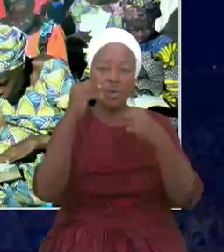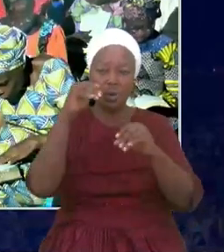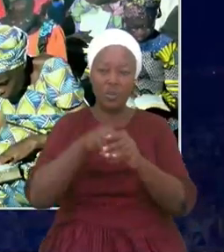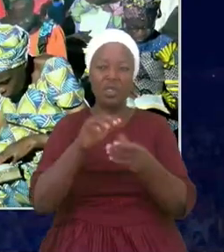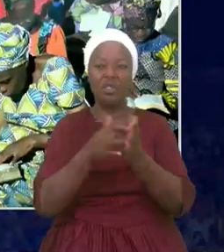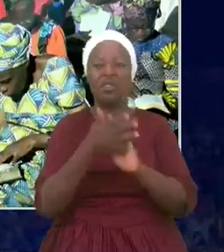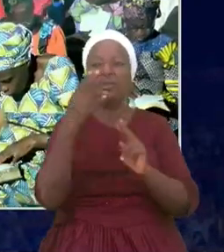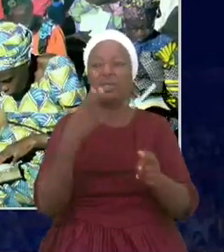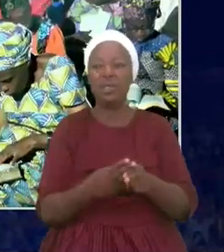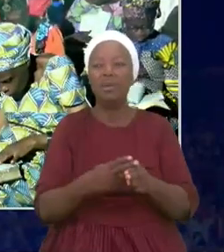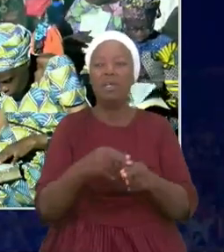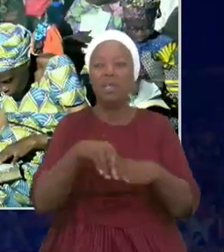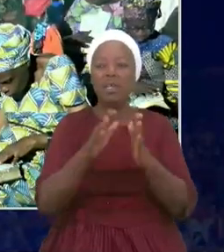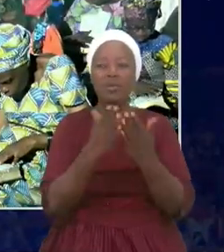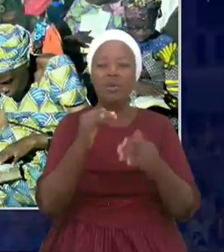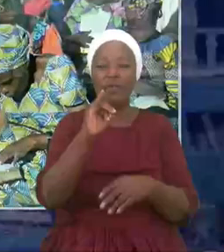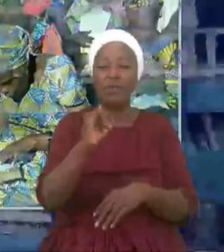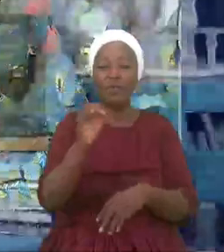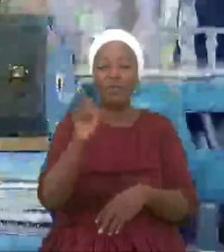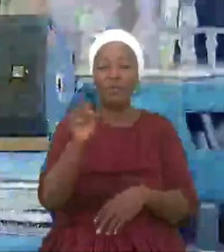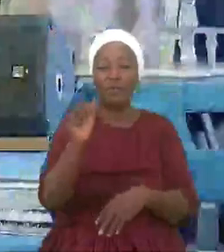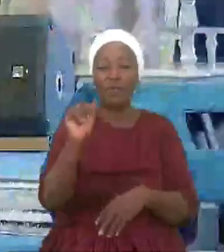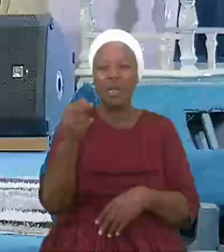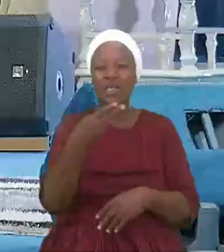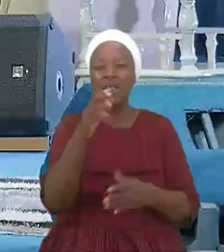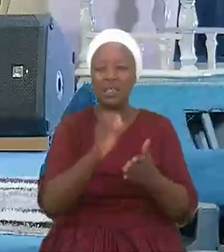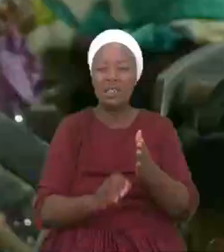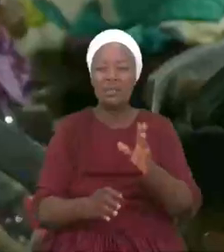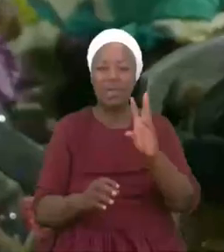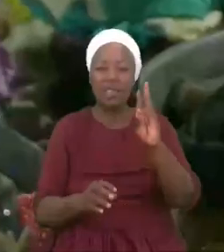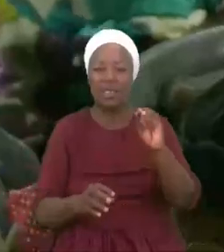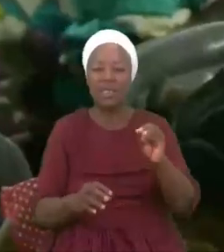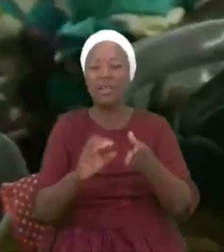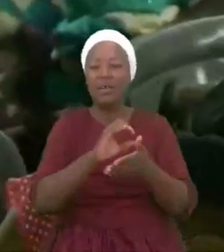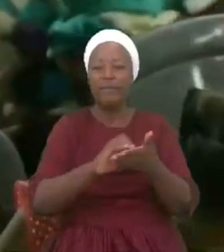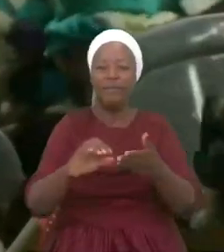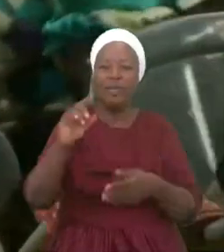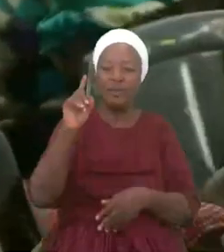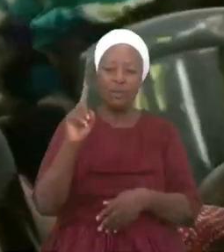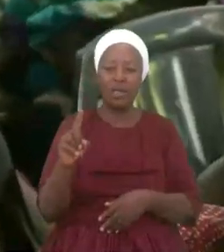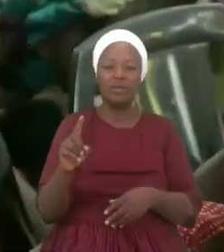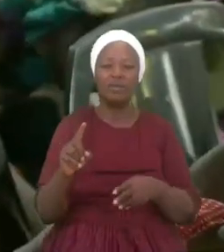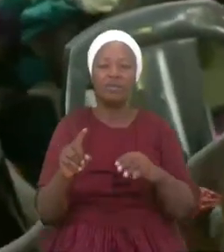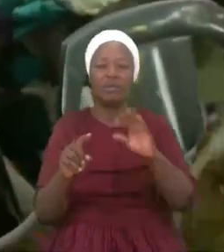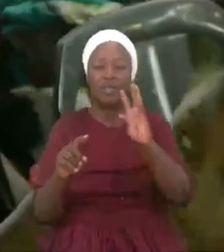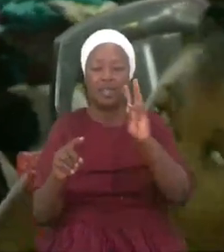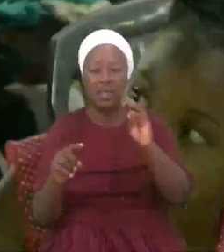délivrance vous attend et vous allez entrer et ça y est